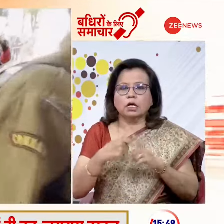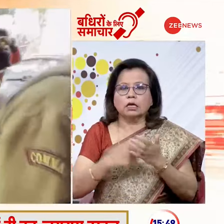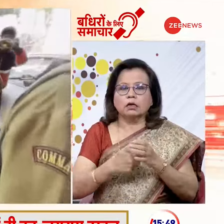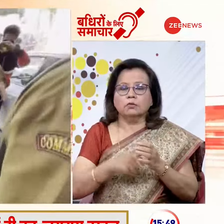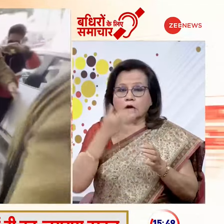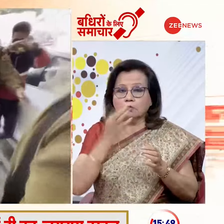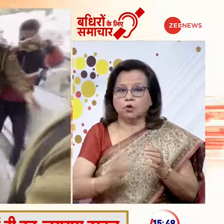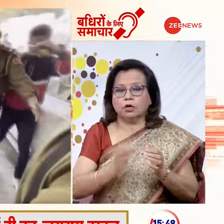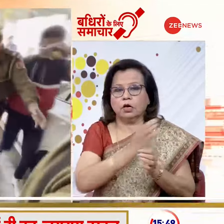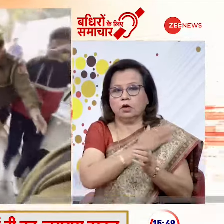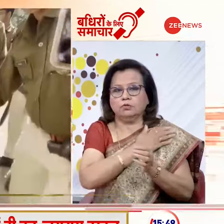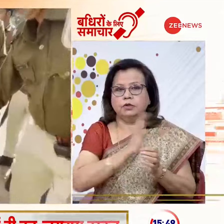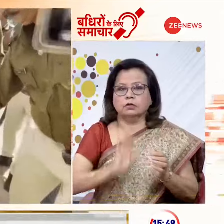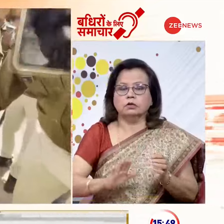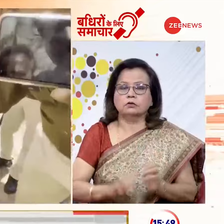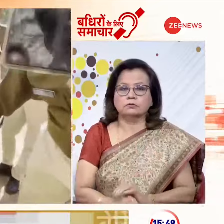मुख्य आरोपी था